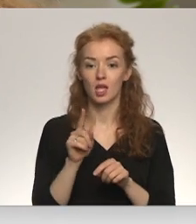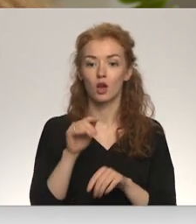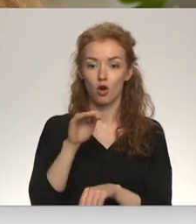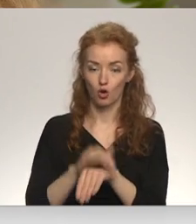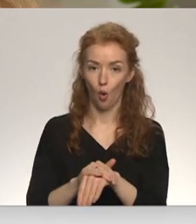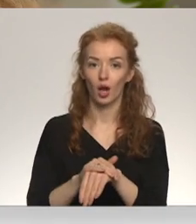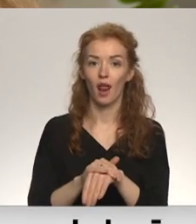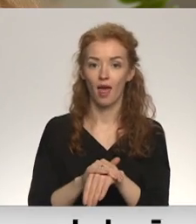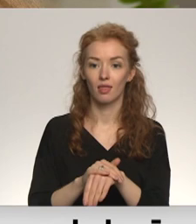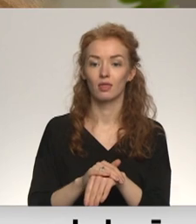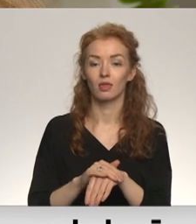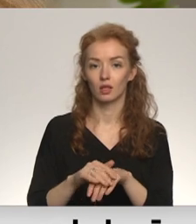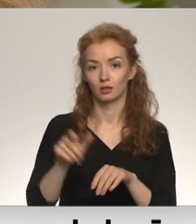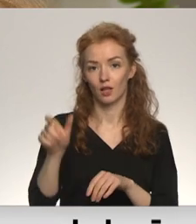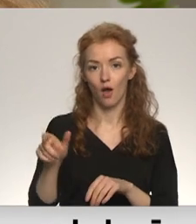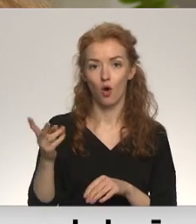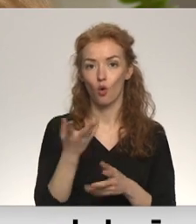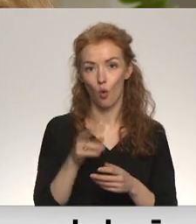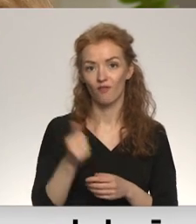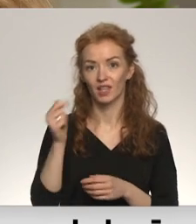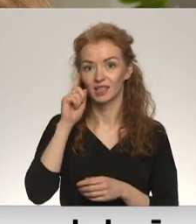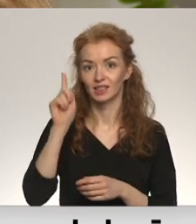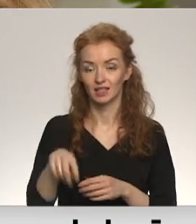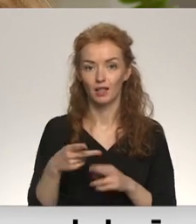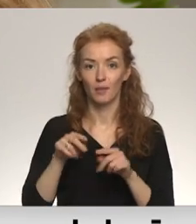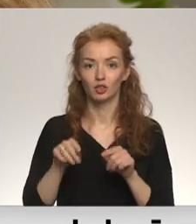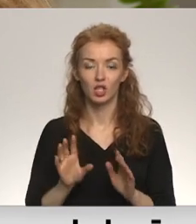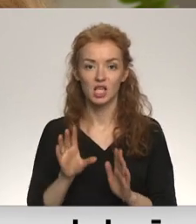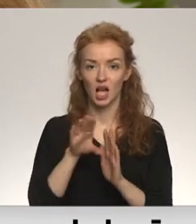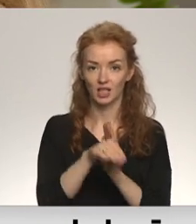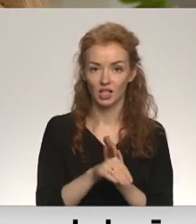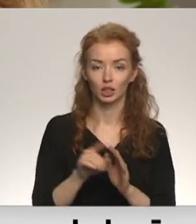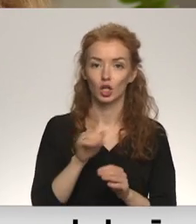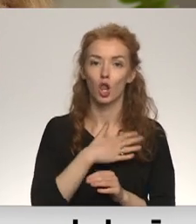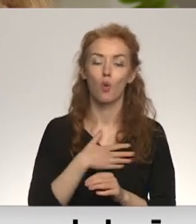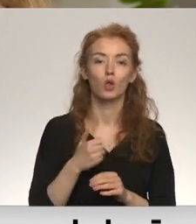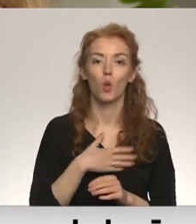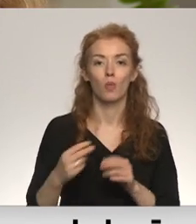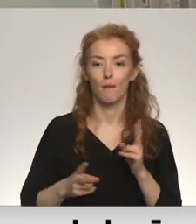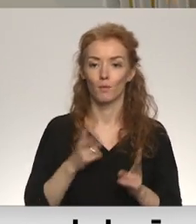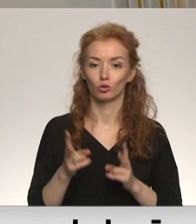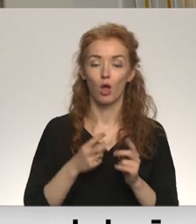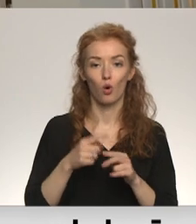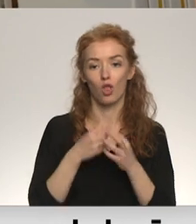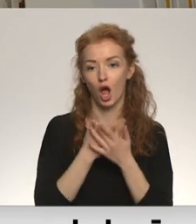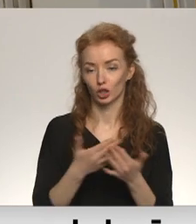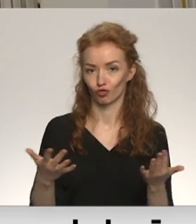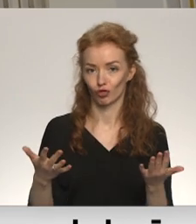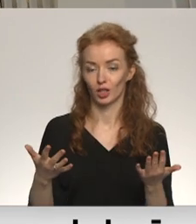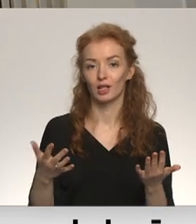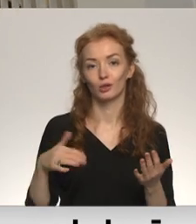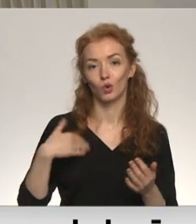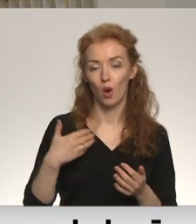viņi zina. Ja? Līdz ar to tā iesaistīšanās katram ir ļoti, ļoti, ļoti emocionāla un atšķirīga. Skolēni